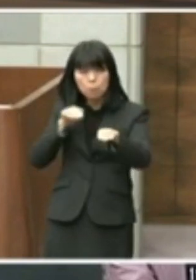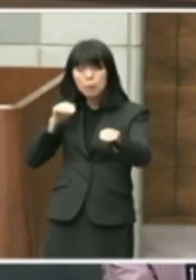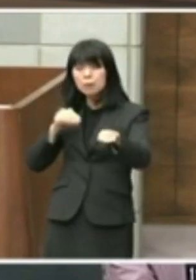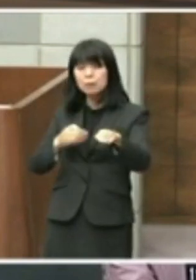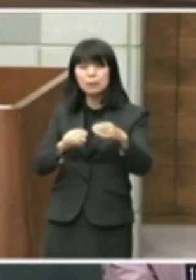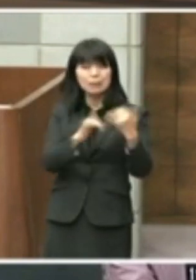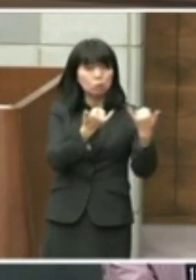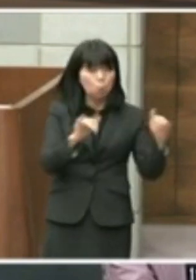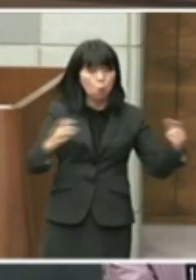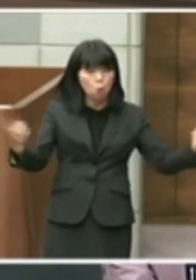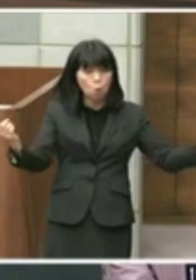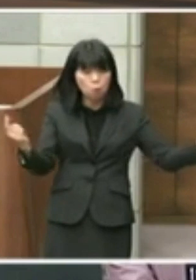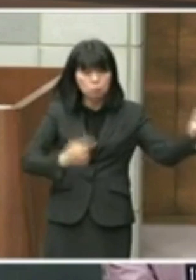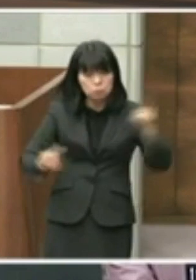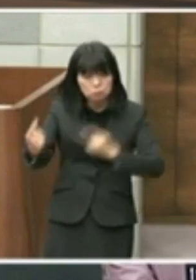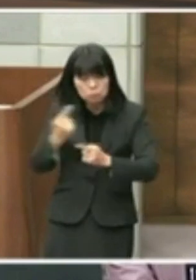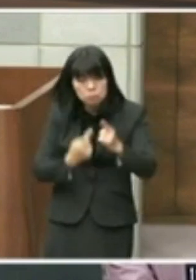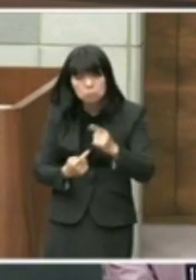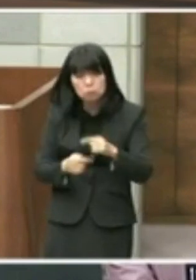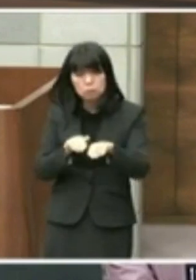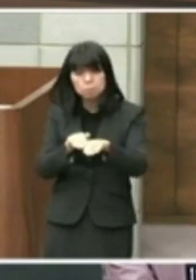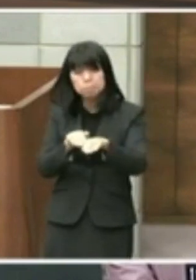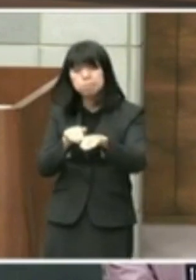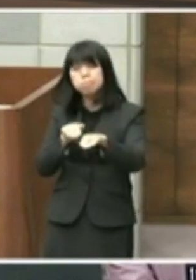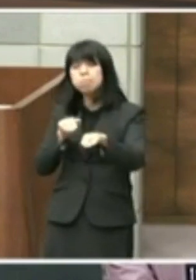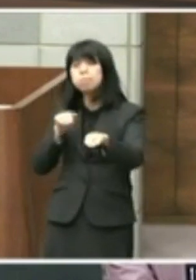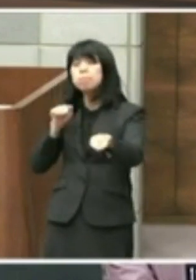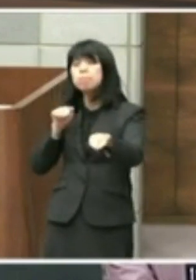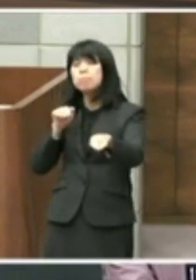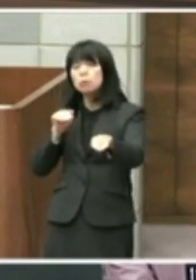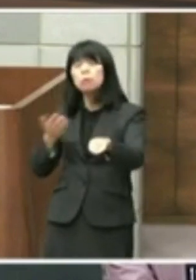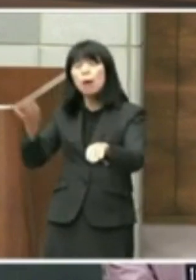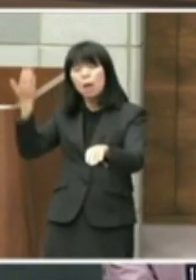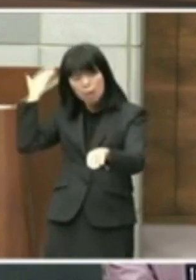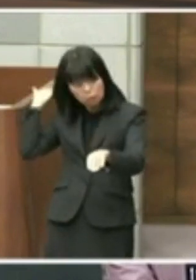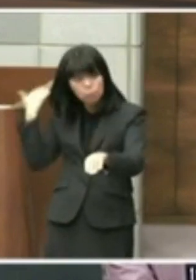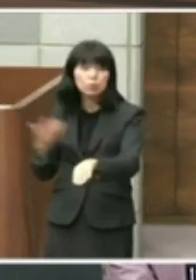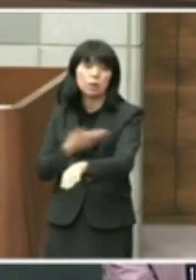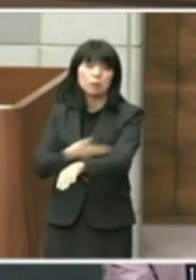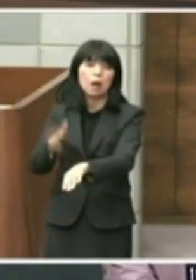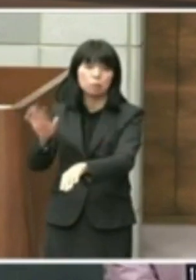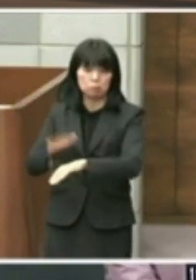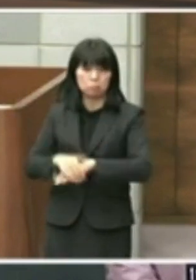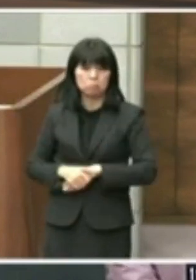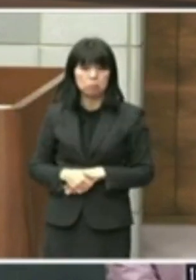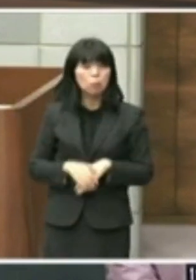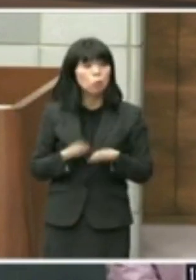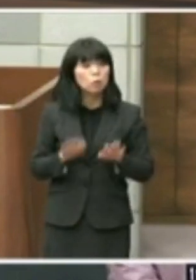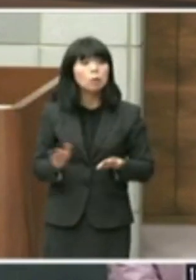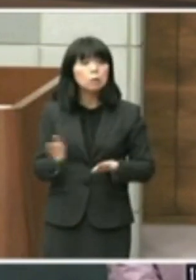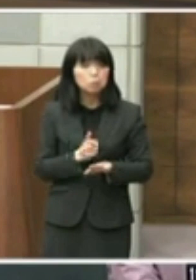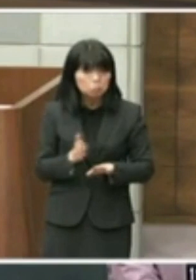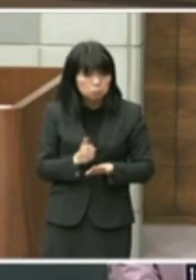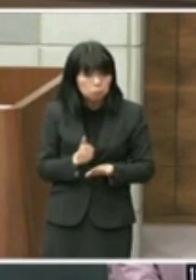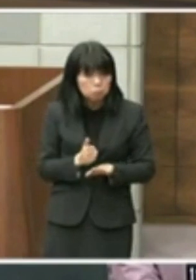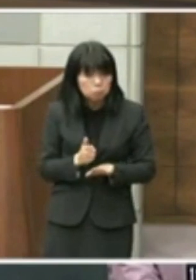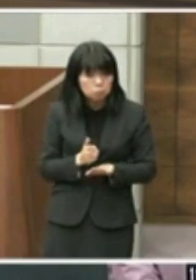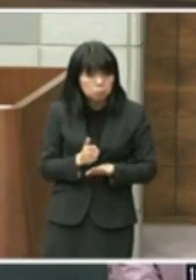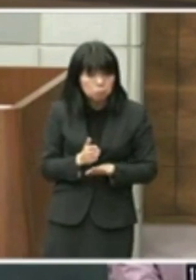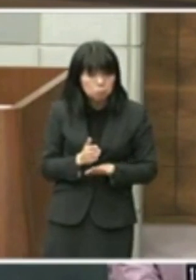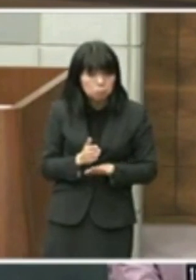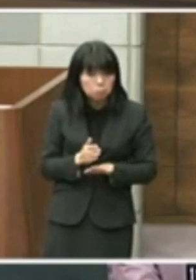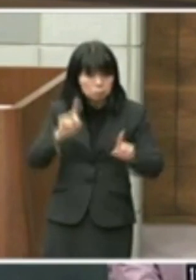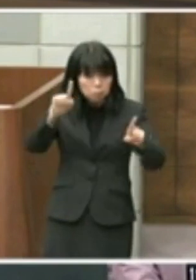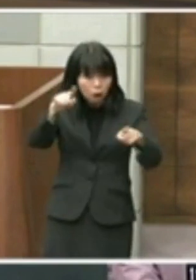う点では、渋滞も発生をした経緯が過去にはあったと思います。で、近年では初日の